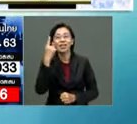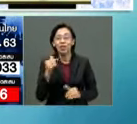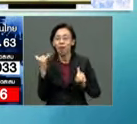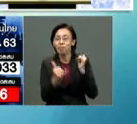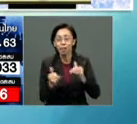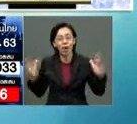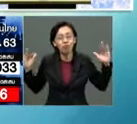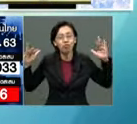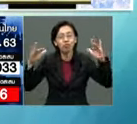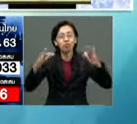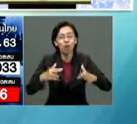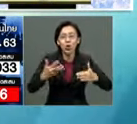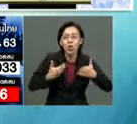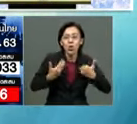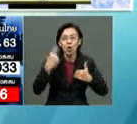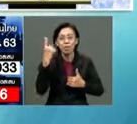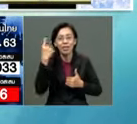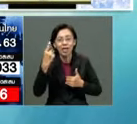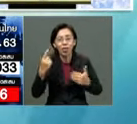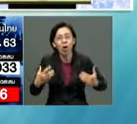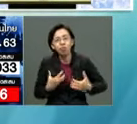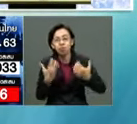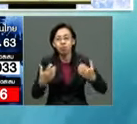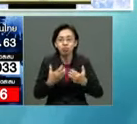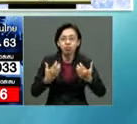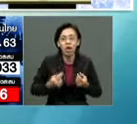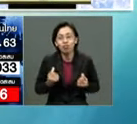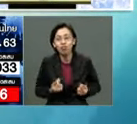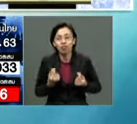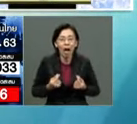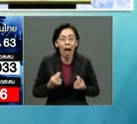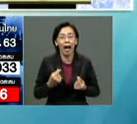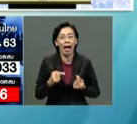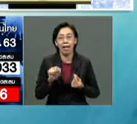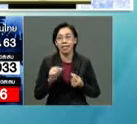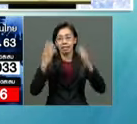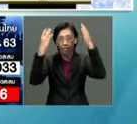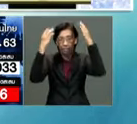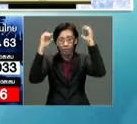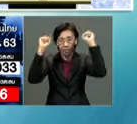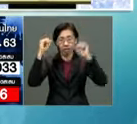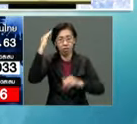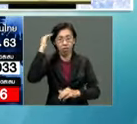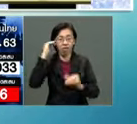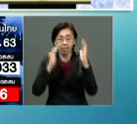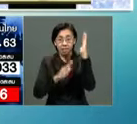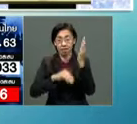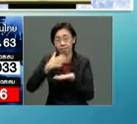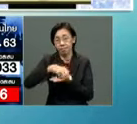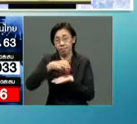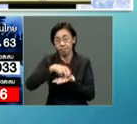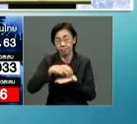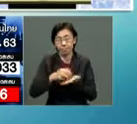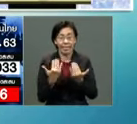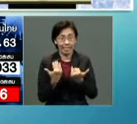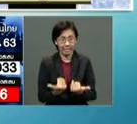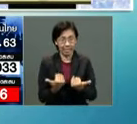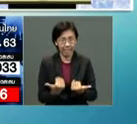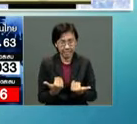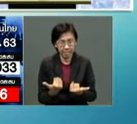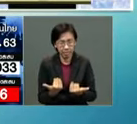ได้ที่เราให้ข่าวต่อเนื่องกันมานะครับแต่ตอนนี้ทางประธานาธิบดีเกาหลีใต้ก็ระบุว่าเหตุการณ์ที่มี